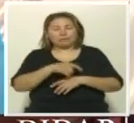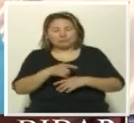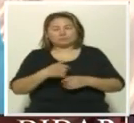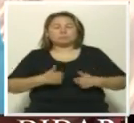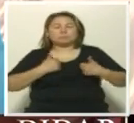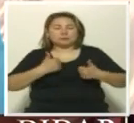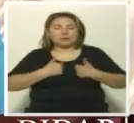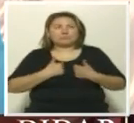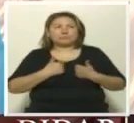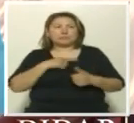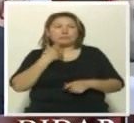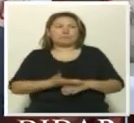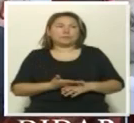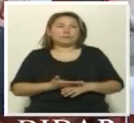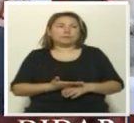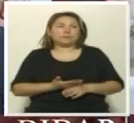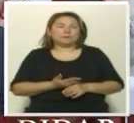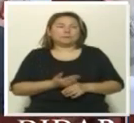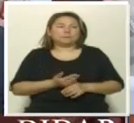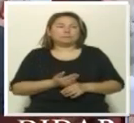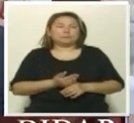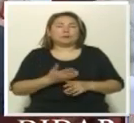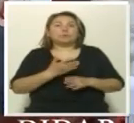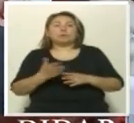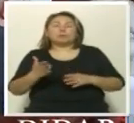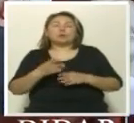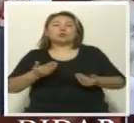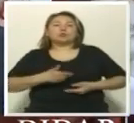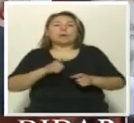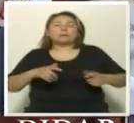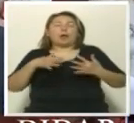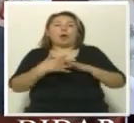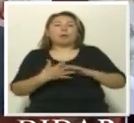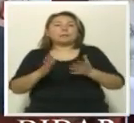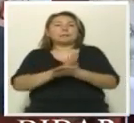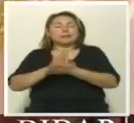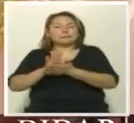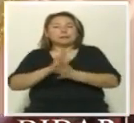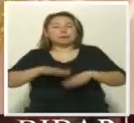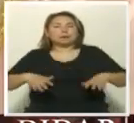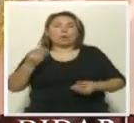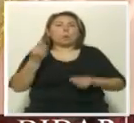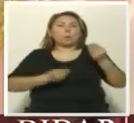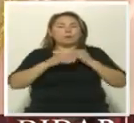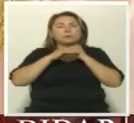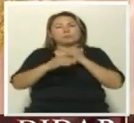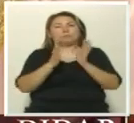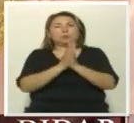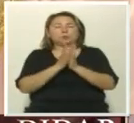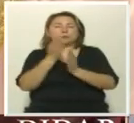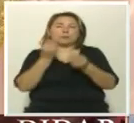қаражат бөлеміз бірінші басымдық ретінде. Бұдан бөлек тұрғындар ауылдың тазалығы, балалар ойын алаңдарын салу жөнінде